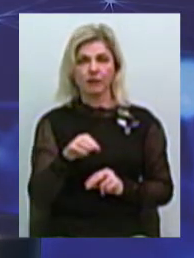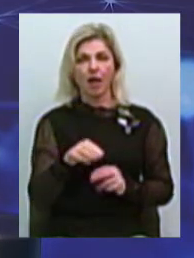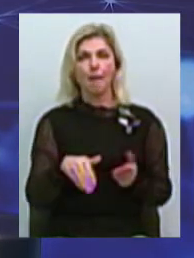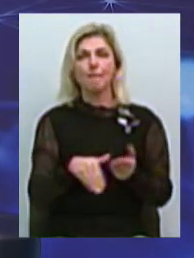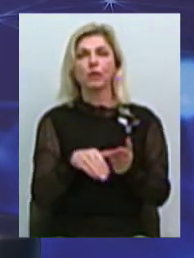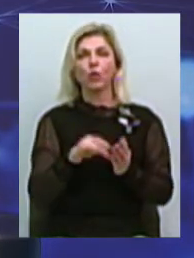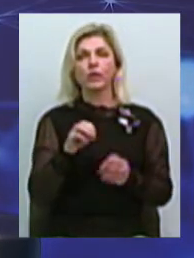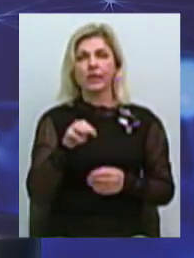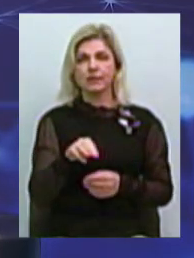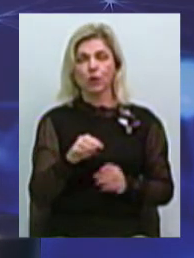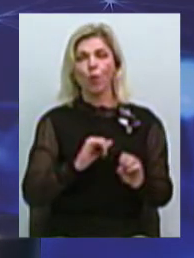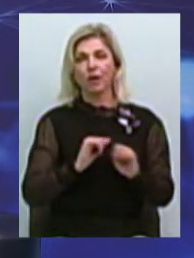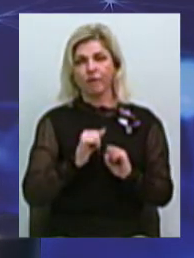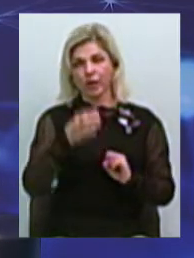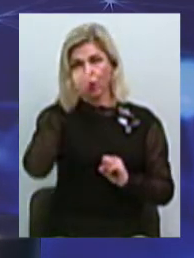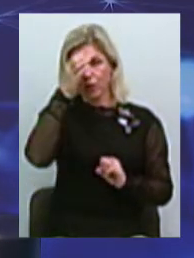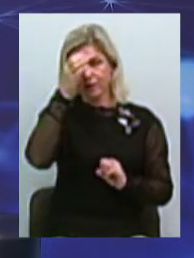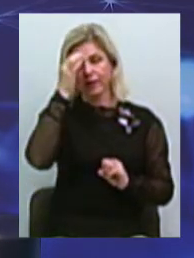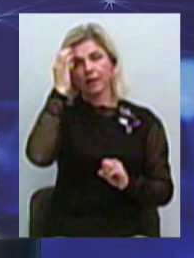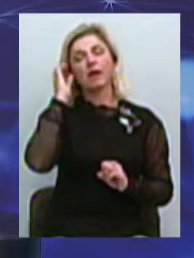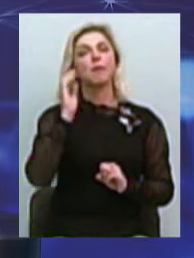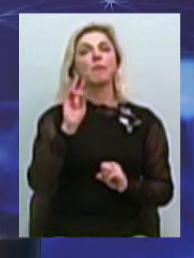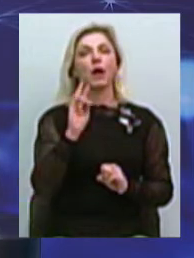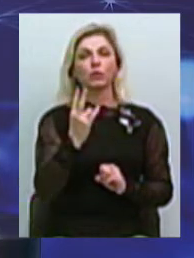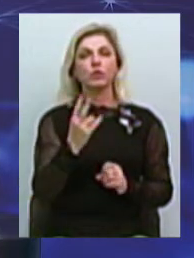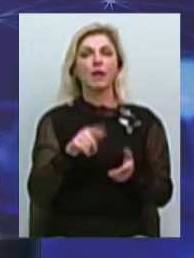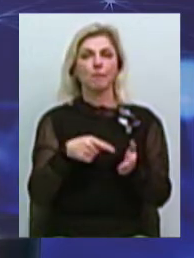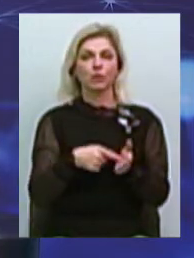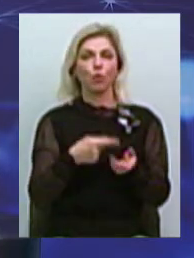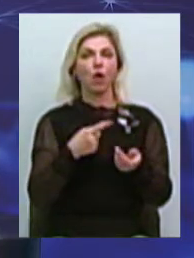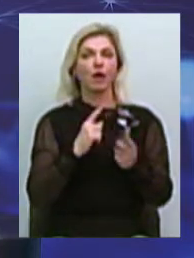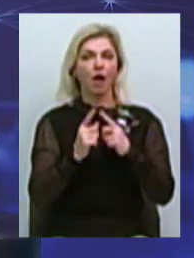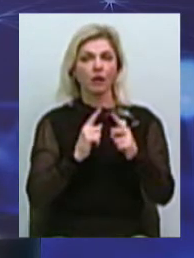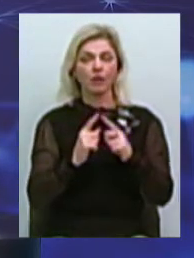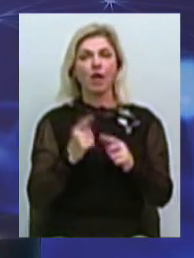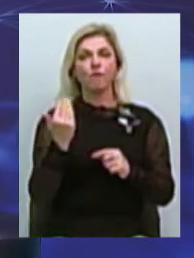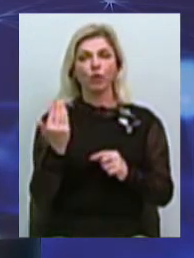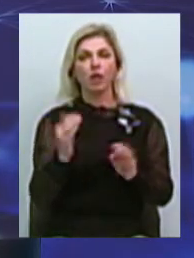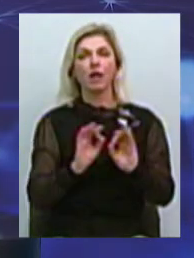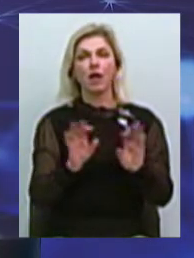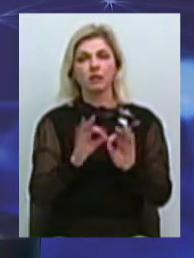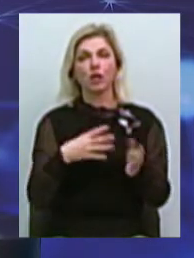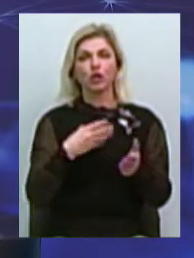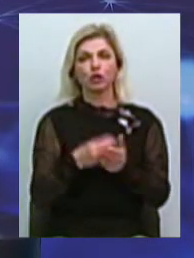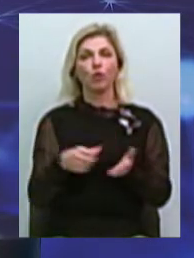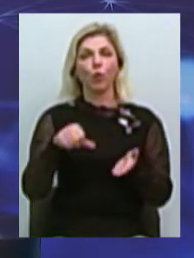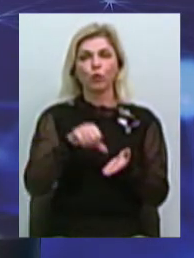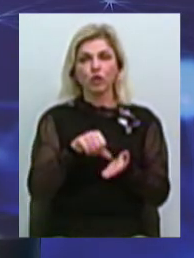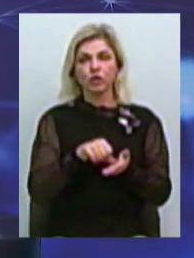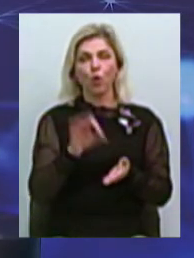центру управління освіти Миколаївської міської ради. Вона розповіла про свою участь у сертифікації